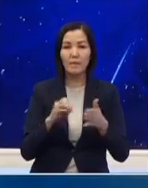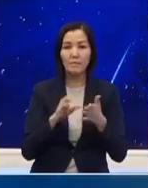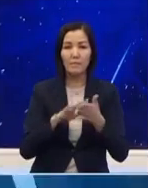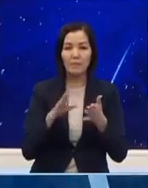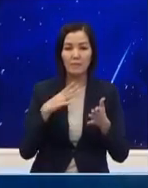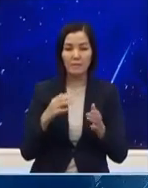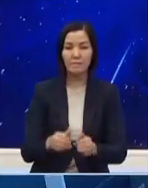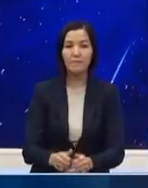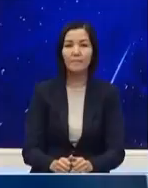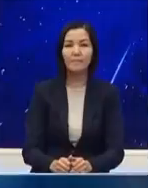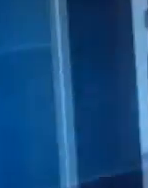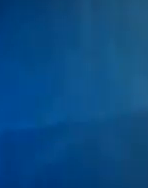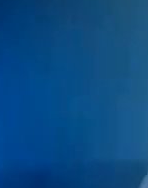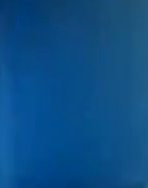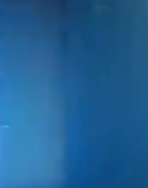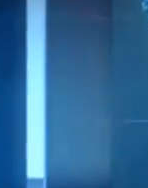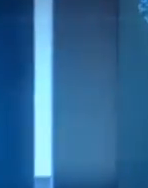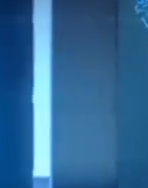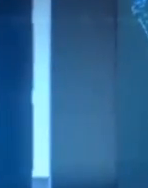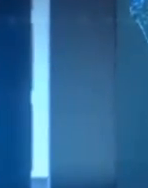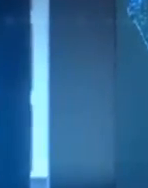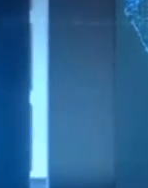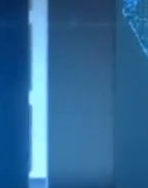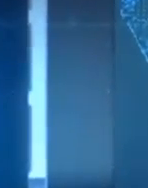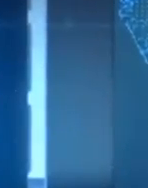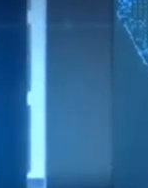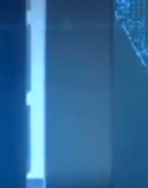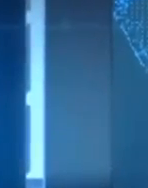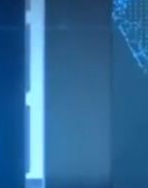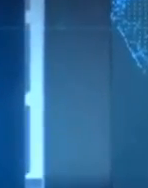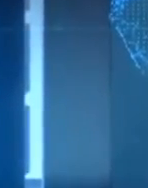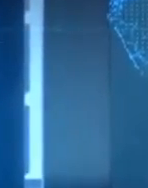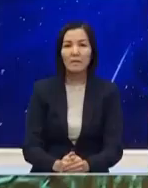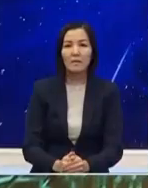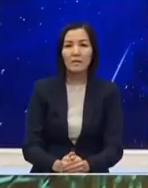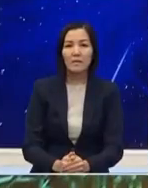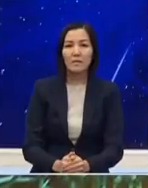Камшат Мұхамеджан, Жайық Құрманбаев, Жетісу арнасы, Талдықорған.